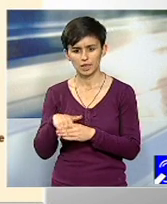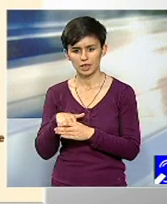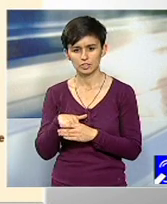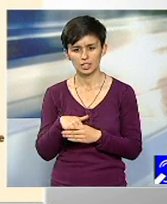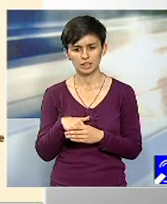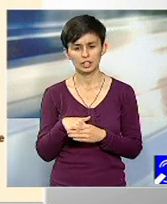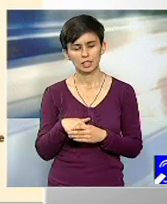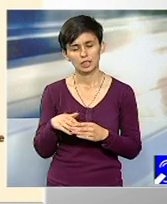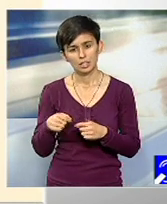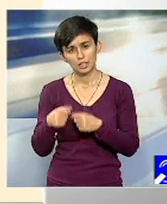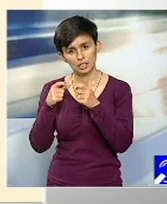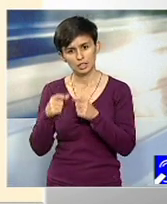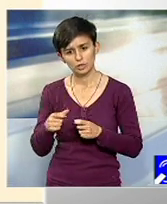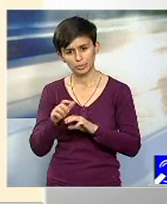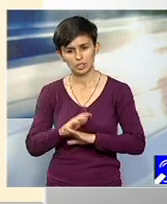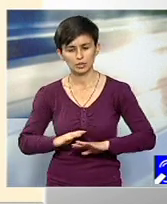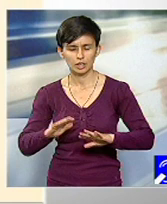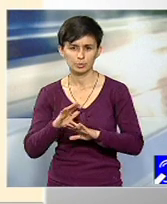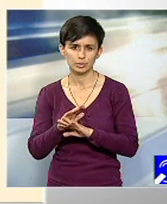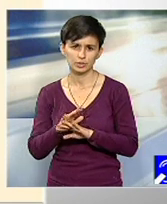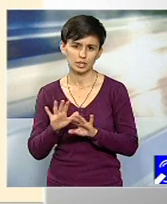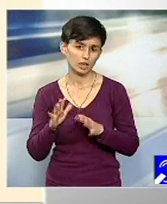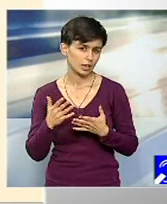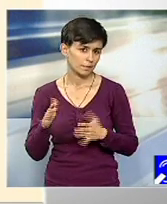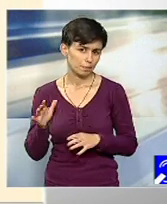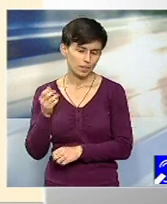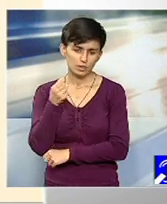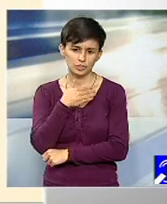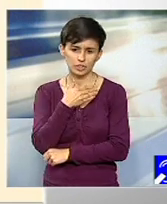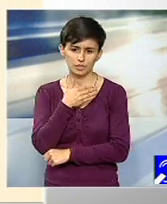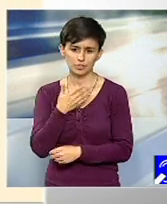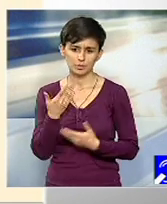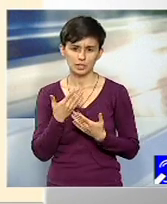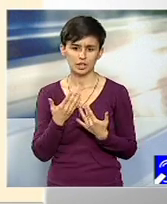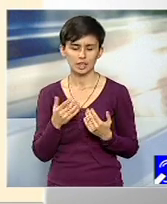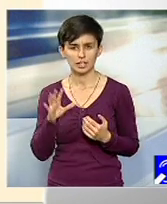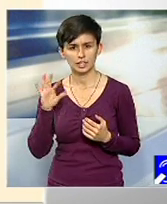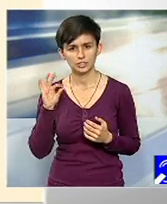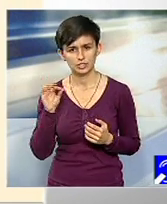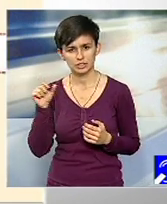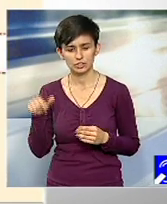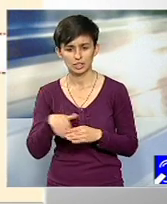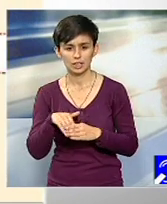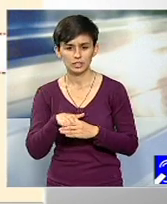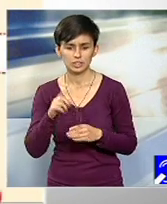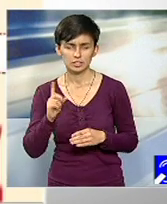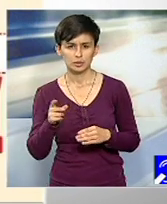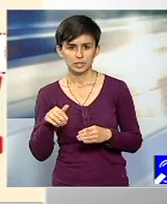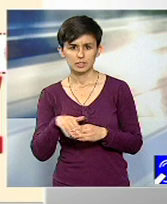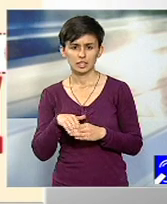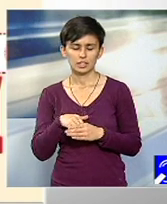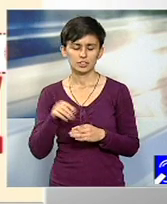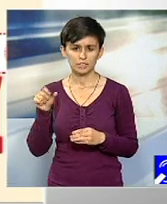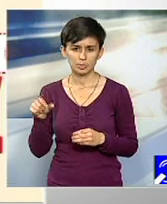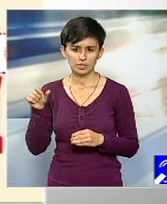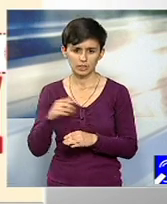în sectorul public. Să știe faptul că orice firmă care are un număr de minim 50 de angajați trebuie să angajeze o cotă de